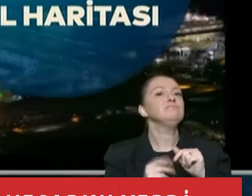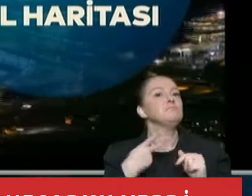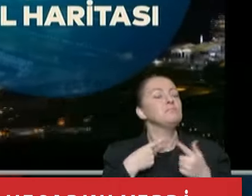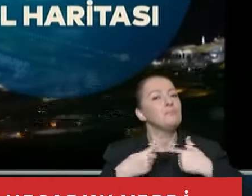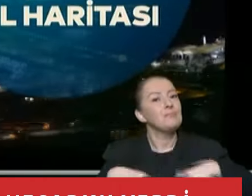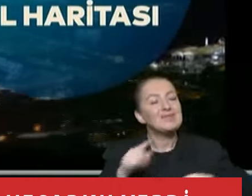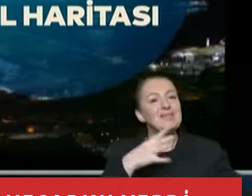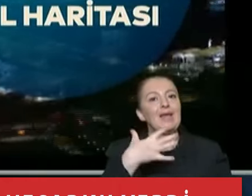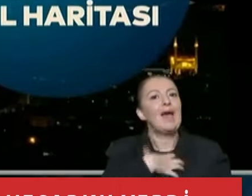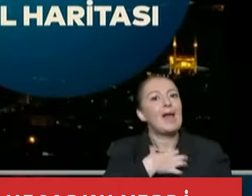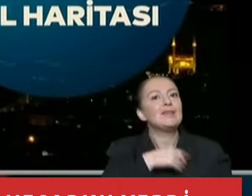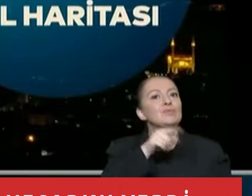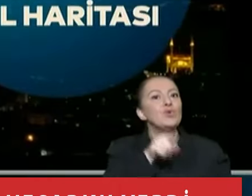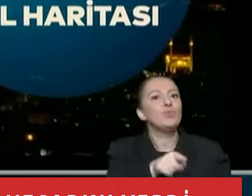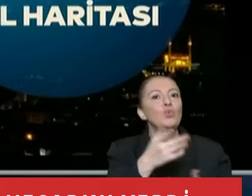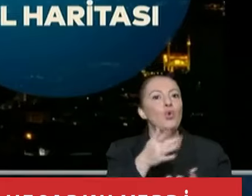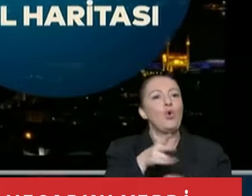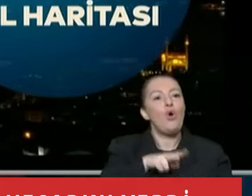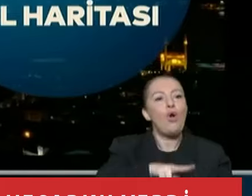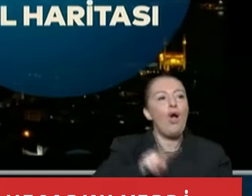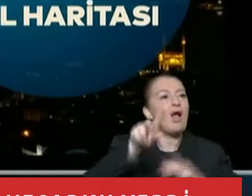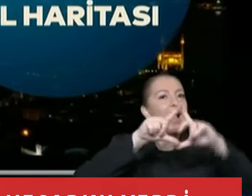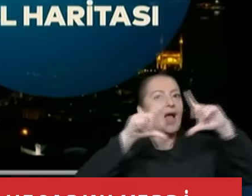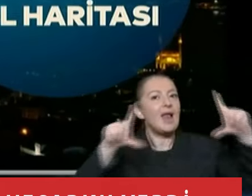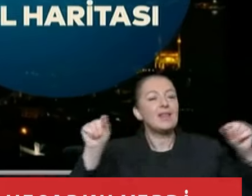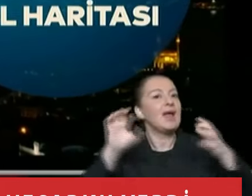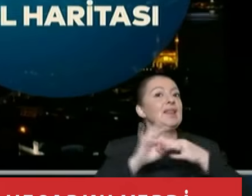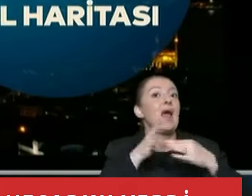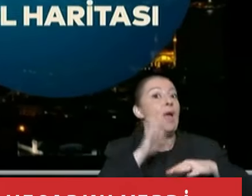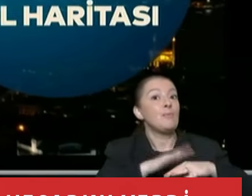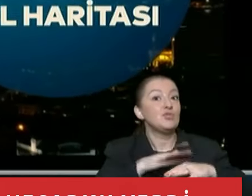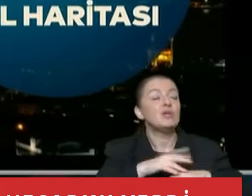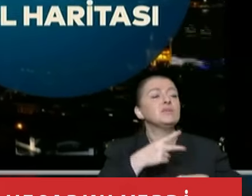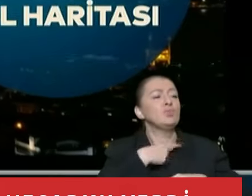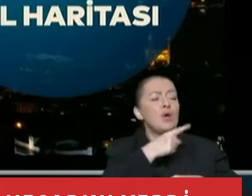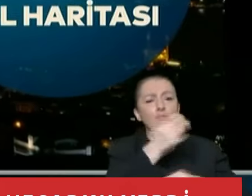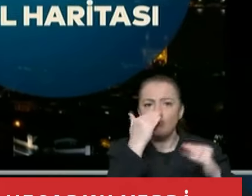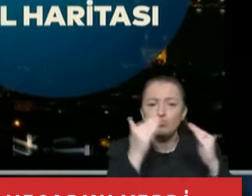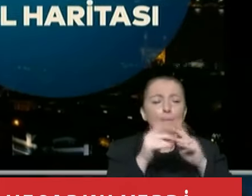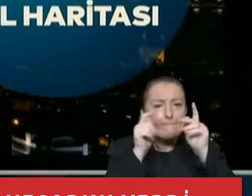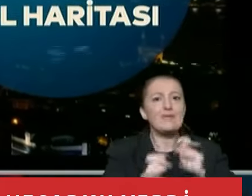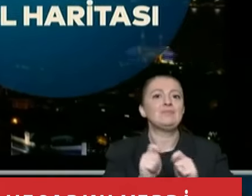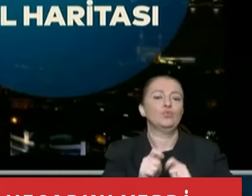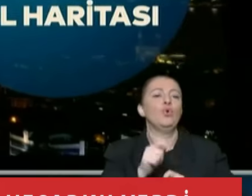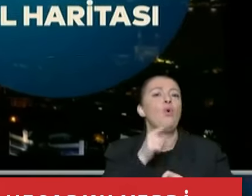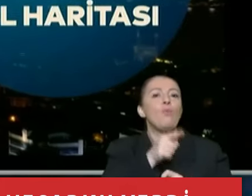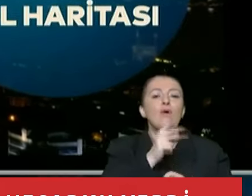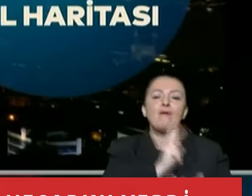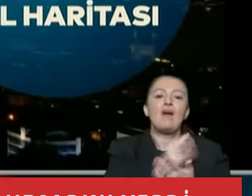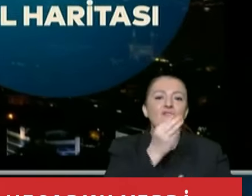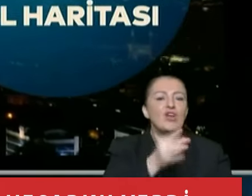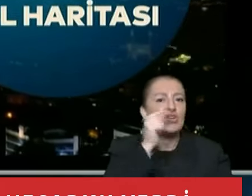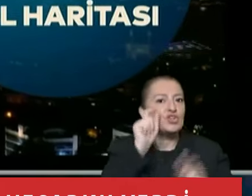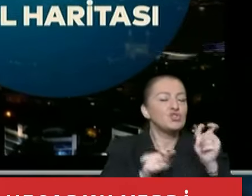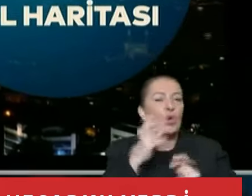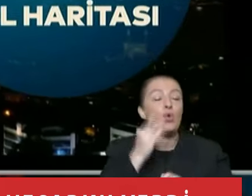kendimizi bu yol haritasını harfiyen uygulamakla yükümlü Gören ve bu haritayı belirleyen kişiler olarak da